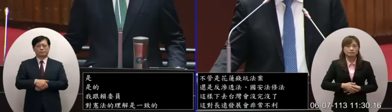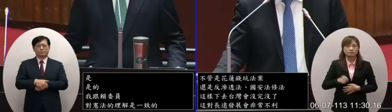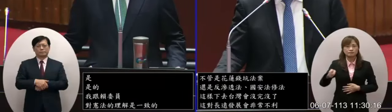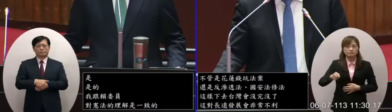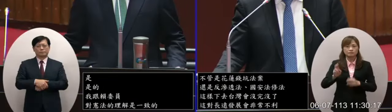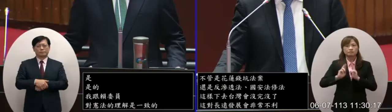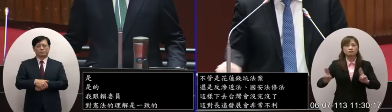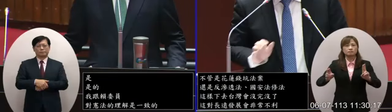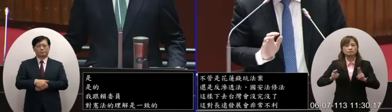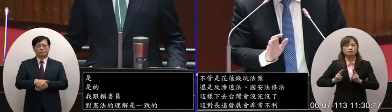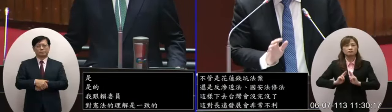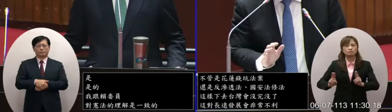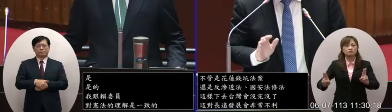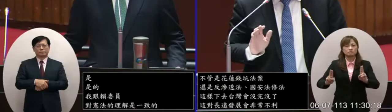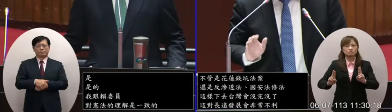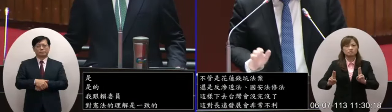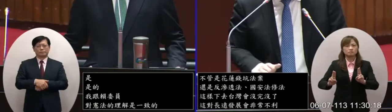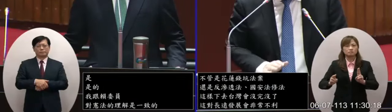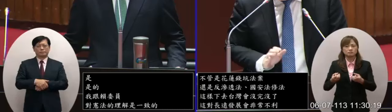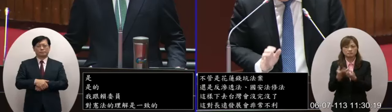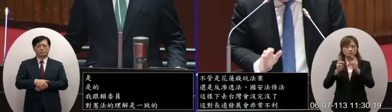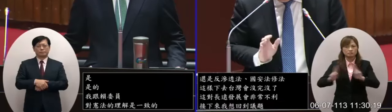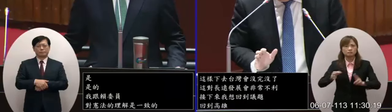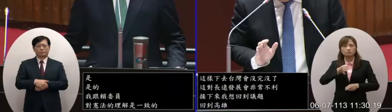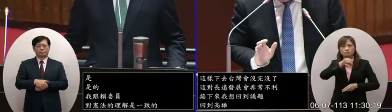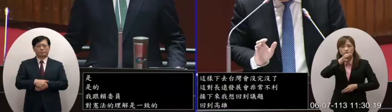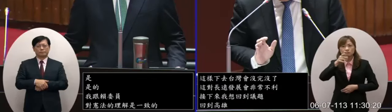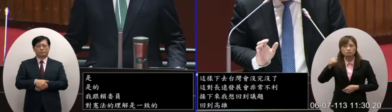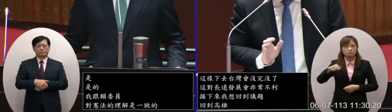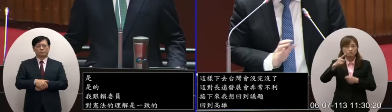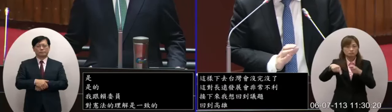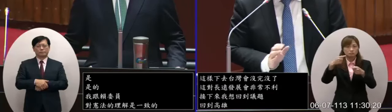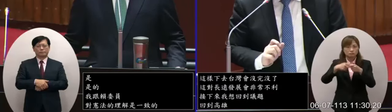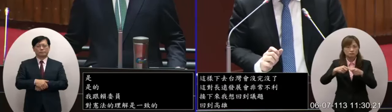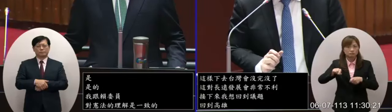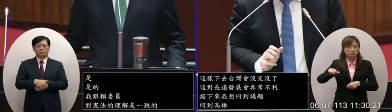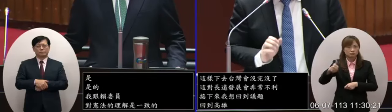电力是最充足的。高雄现在有它一年产生了